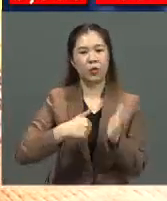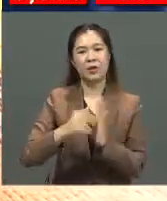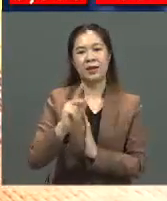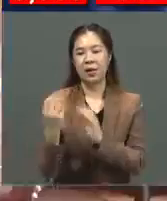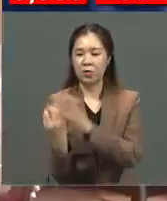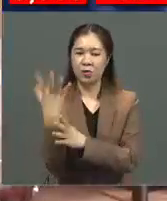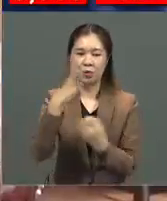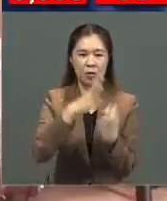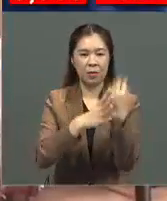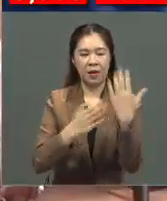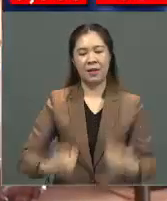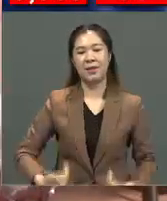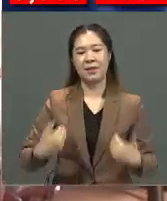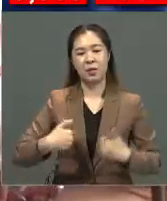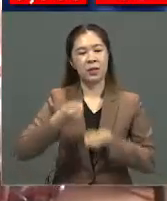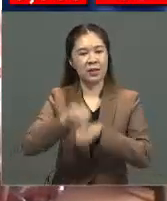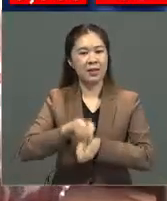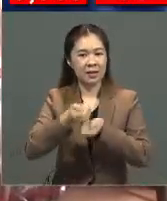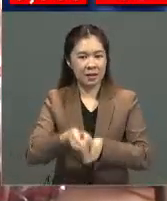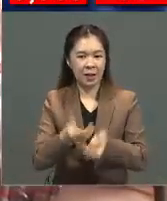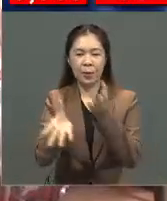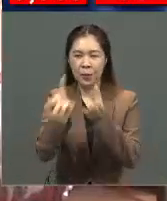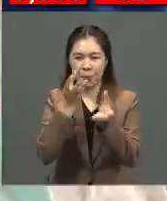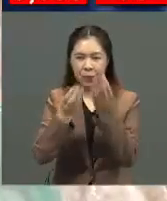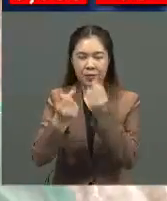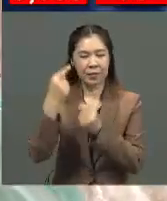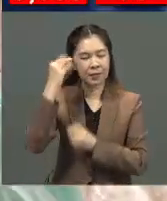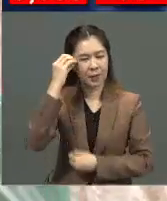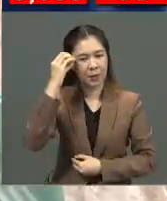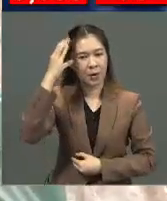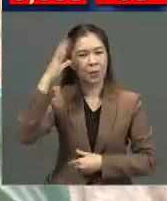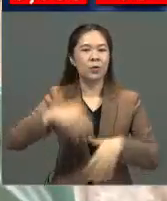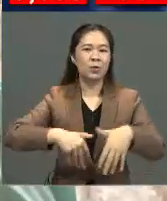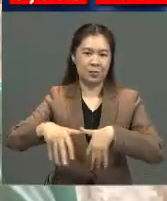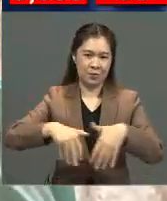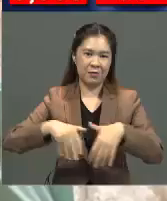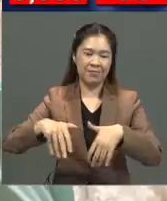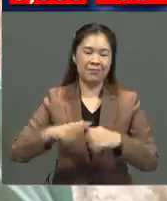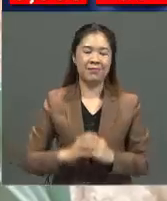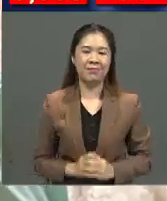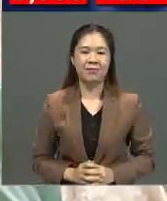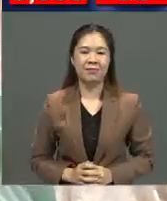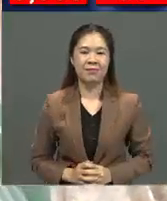จนเยี่ยมชมวิถีชีวิตเกษตรกรรมและเรียนรู้ภูมิปัญญาชาวบ้าน